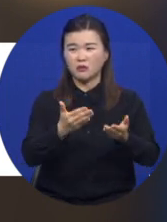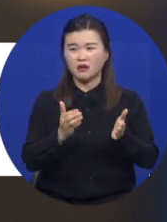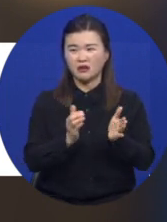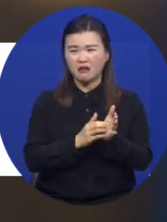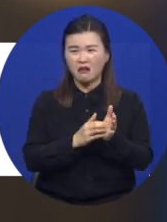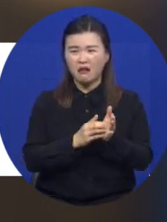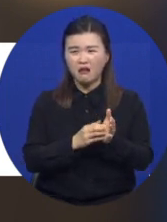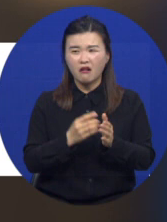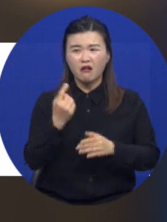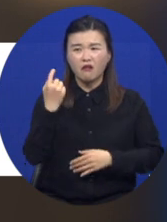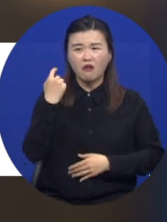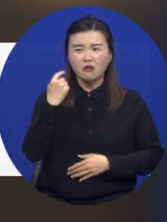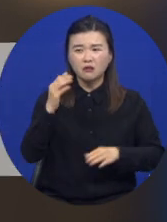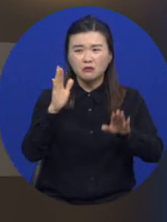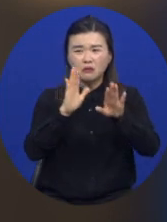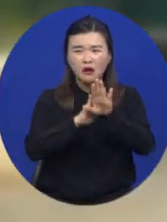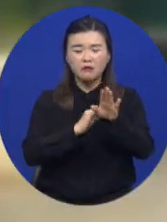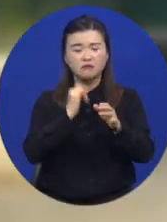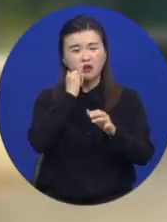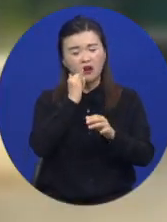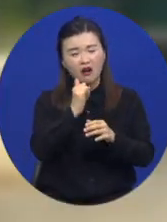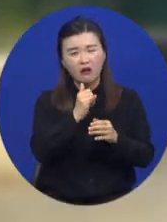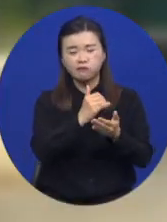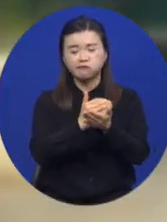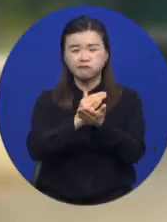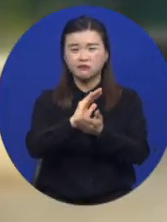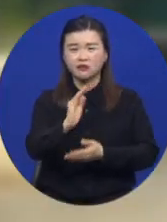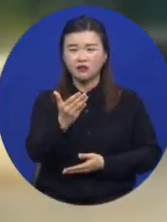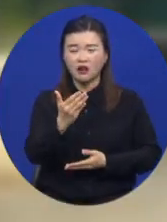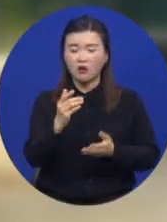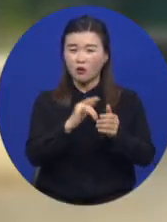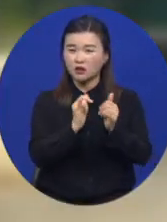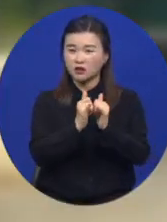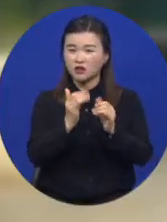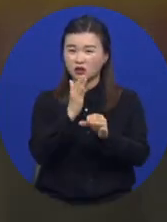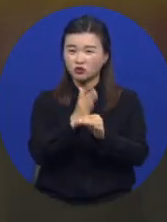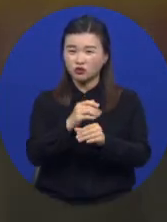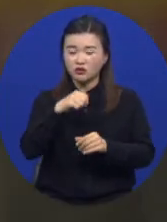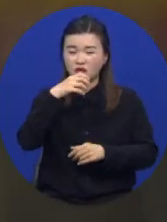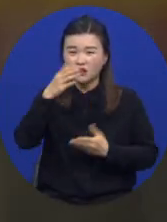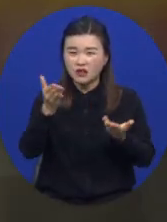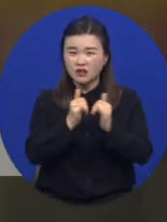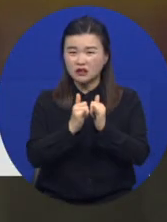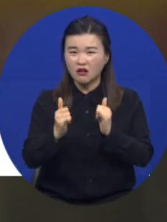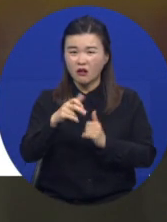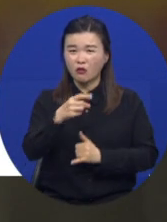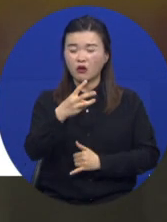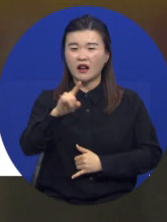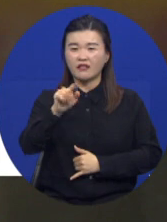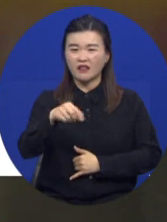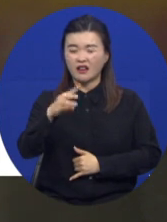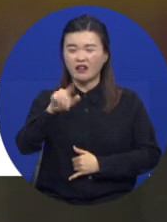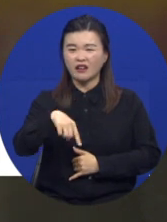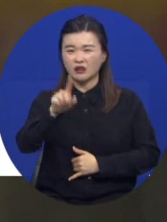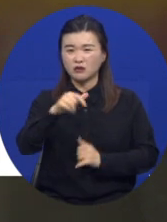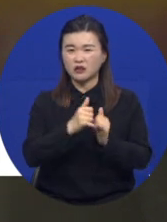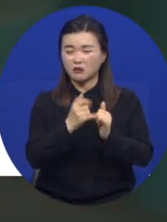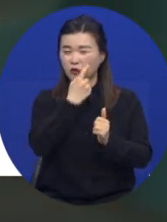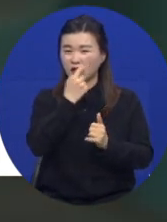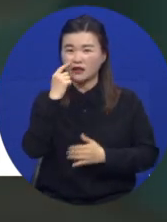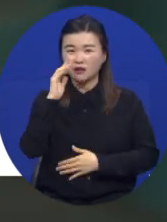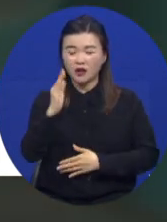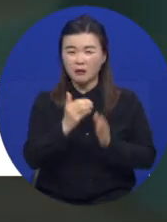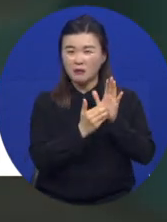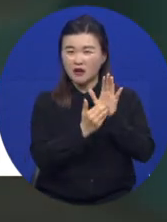죽 co2 10 확진 자 가운데는 음식점 군무 자와 콜라텍 을 방문한 사실도 확인돼